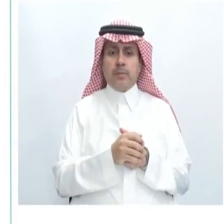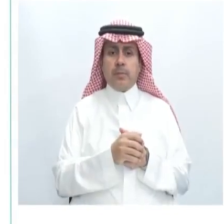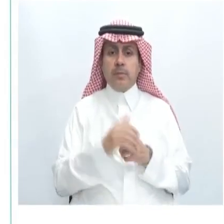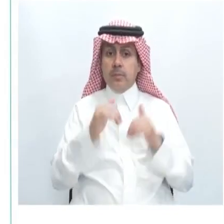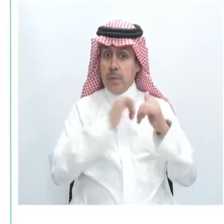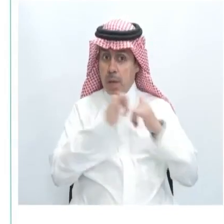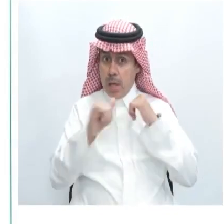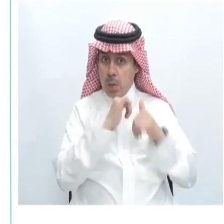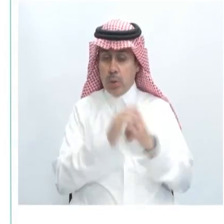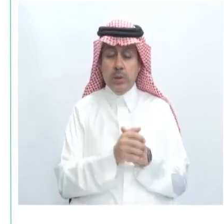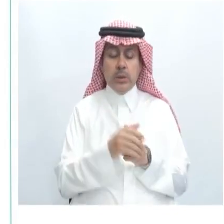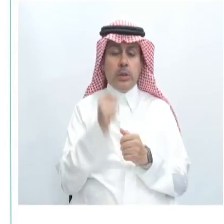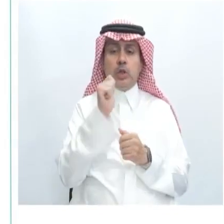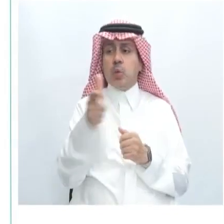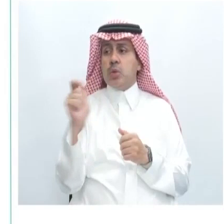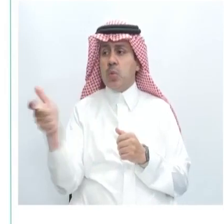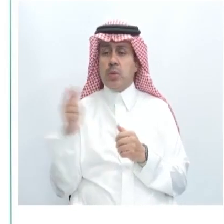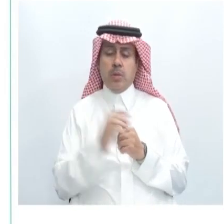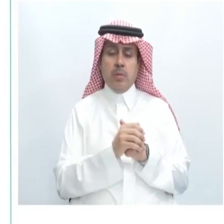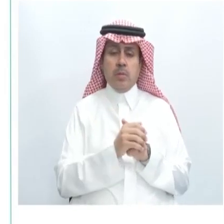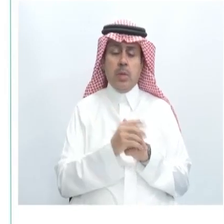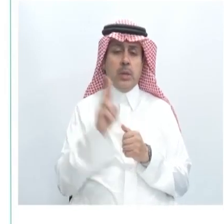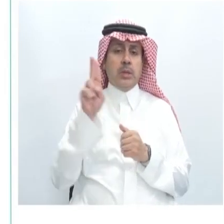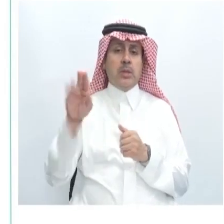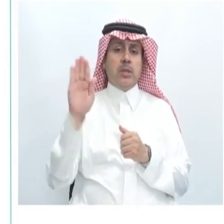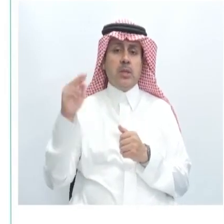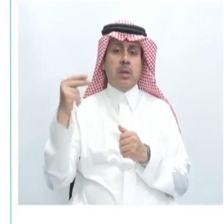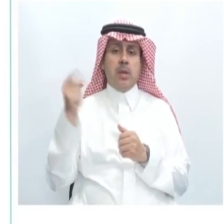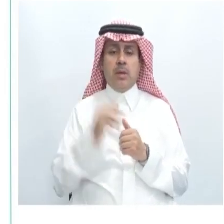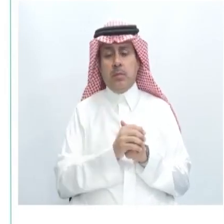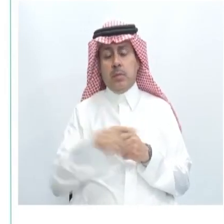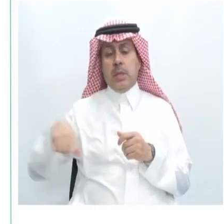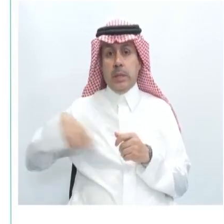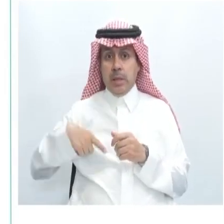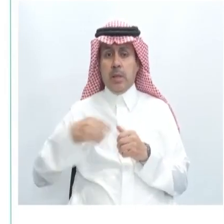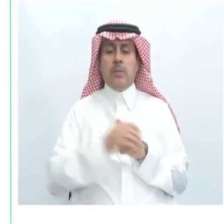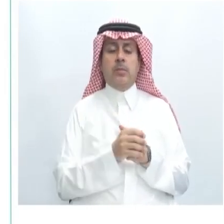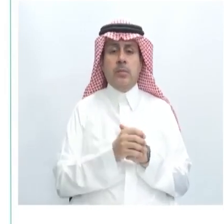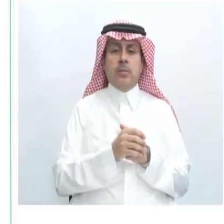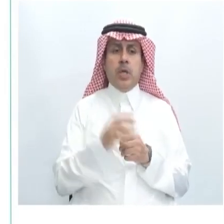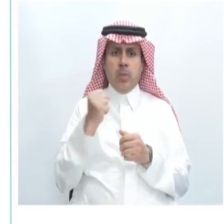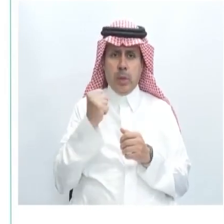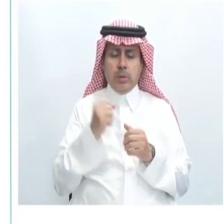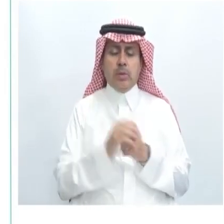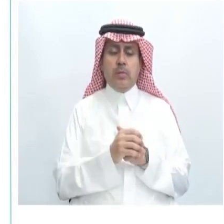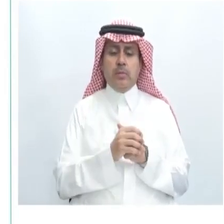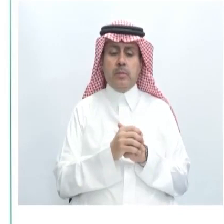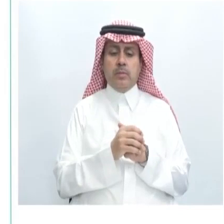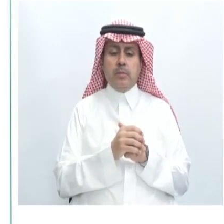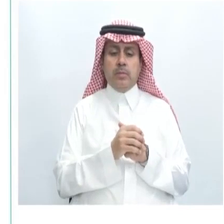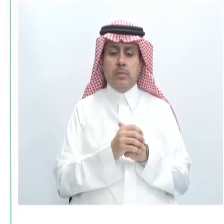التوزيع او حتى التسعير وكذلك التمويل لابد ان يكون لدينا اداره للمخاطر المحتمله في كل وظيفه